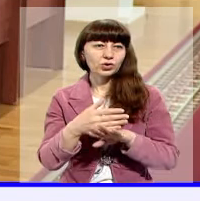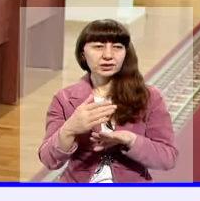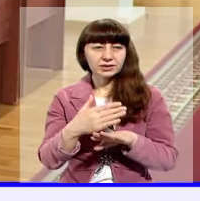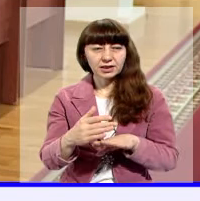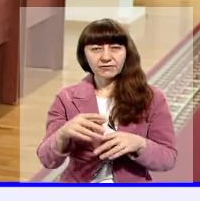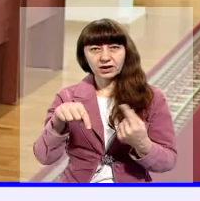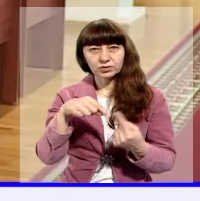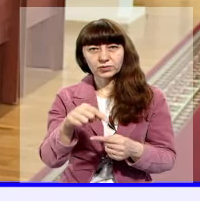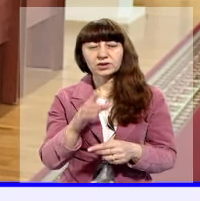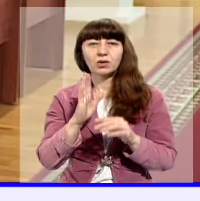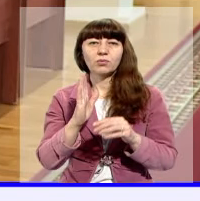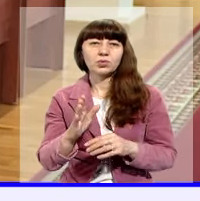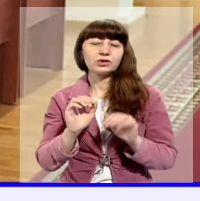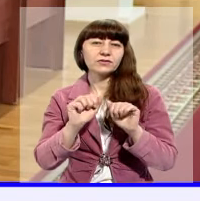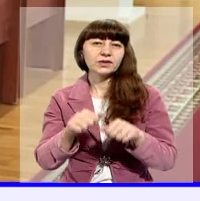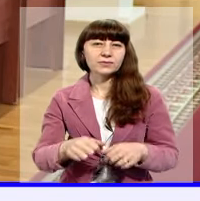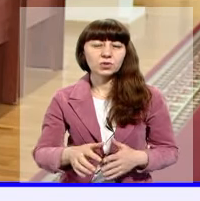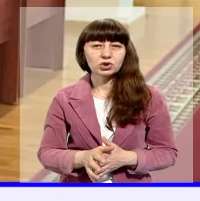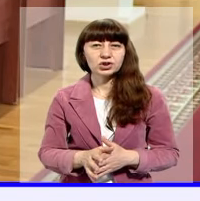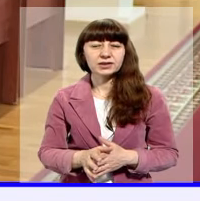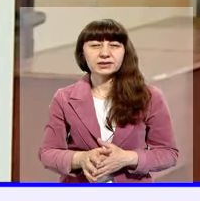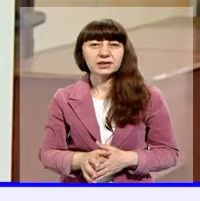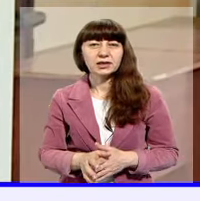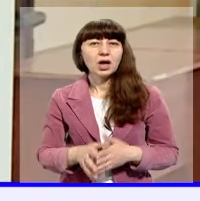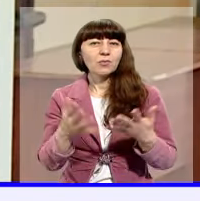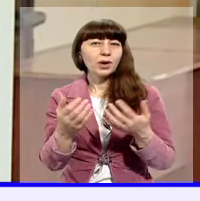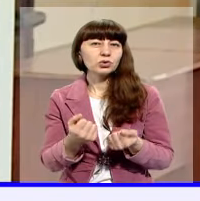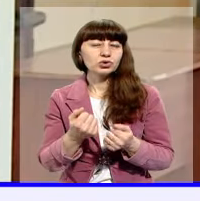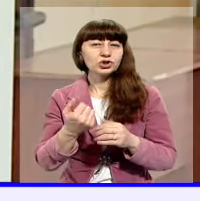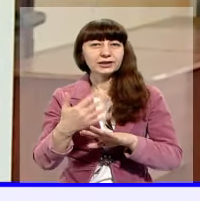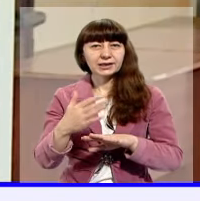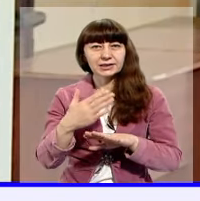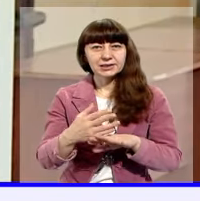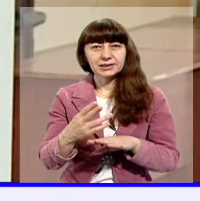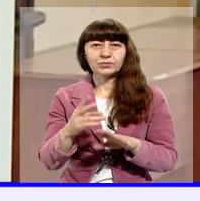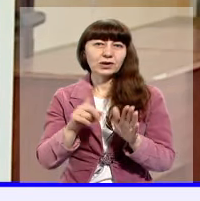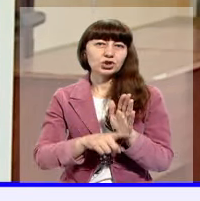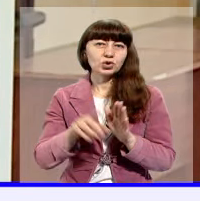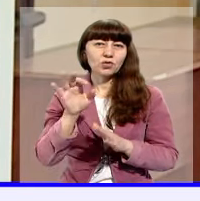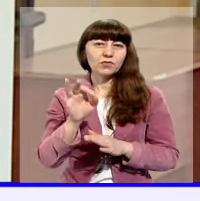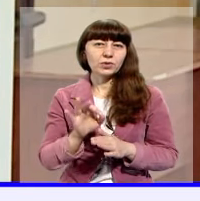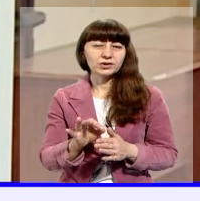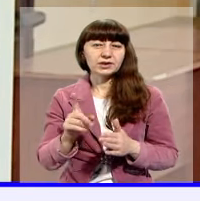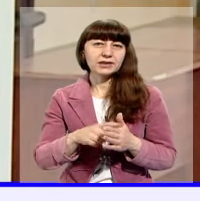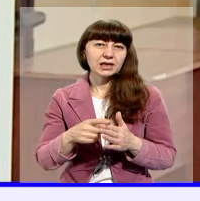9,8 миллиард теңге, кредиттерді ішінара кепілдік беруге 10,6 миллиард теңге, гранттық